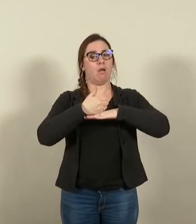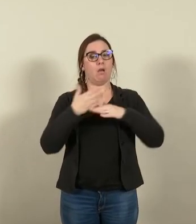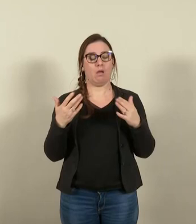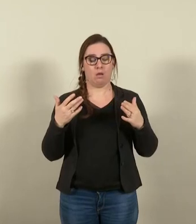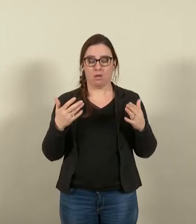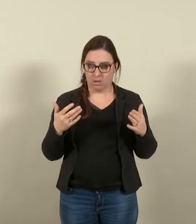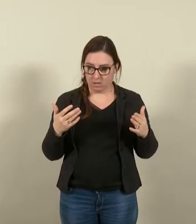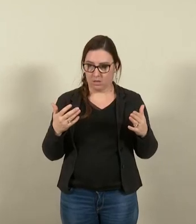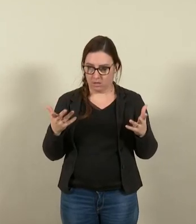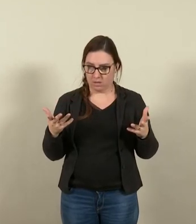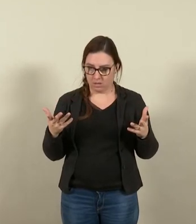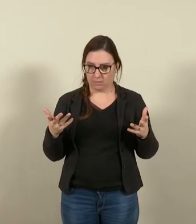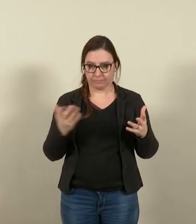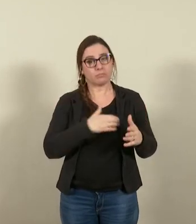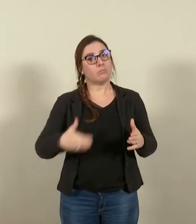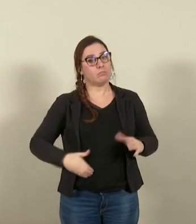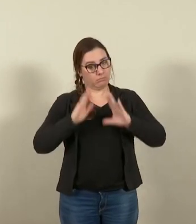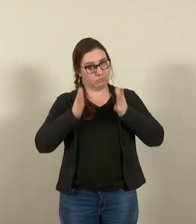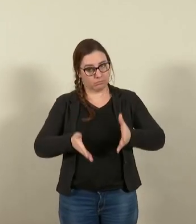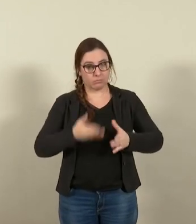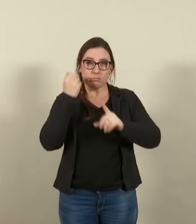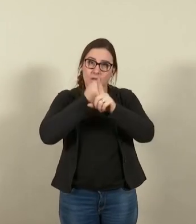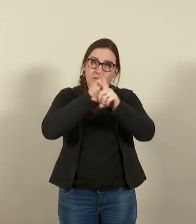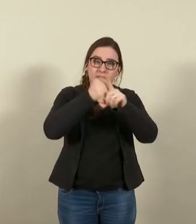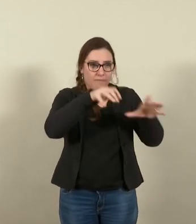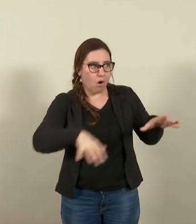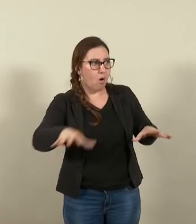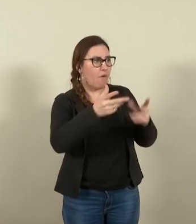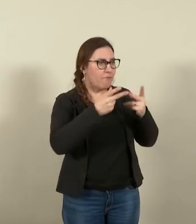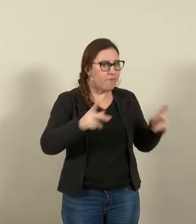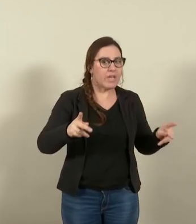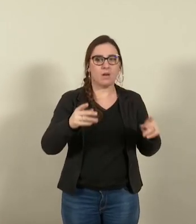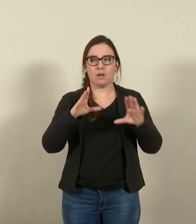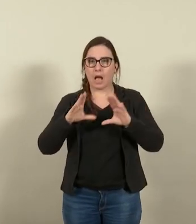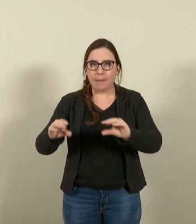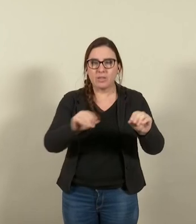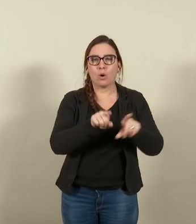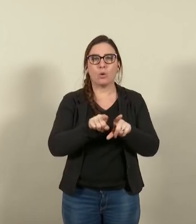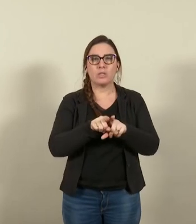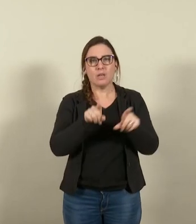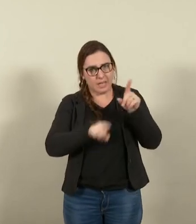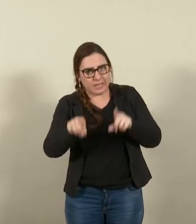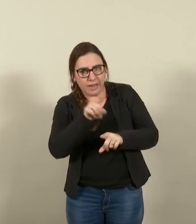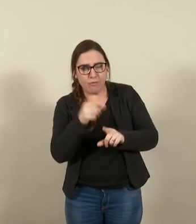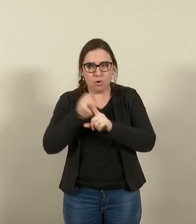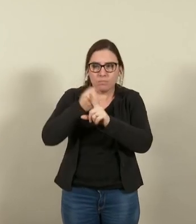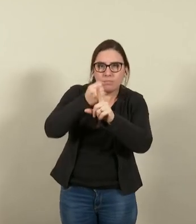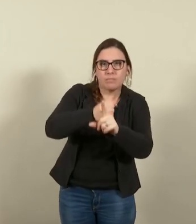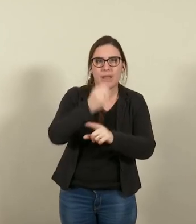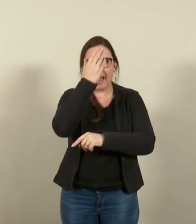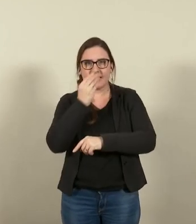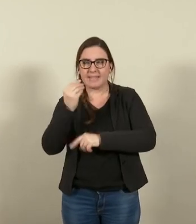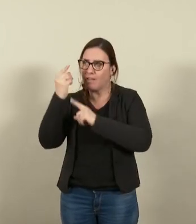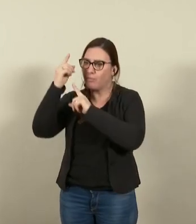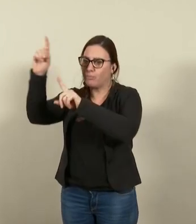que être donc une majorité municipale c'est défendre les intérêts de sa ville et de ses habitants c'est à vous d'agir en direction de la CNCF et de